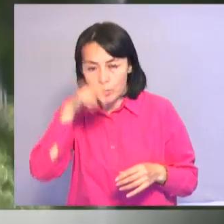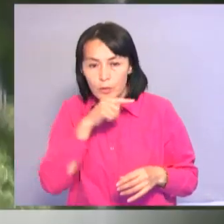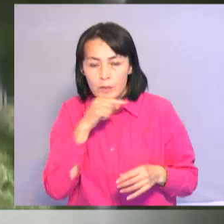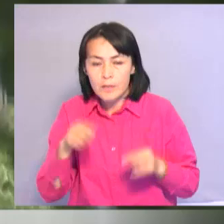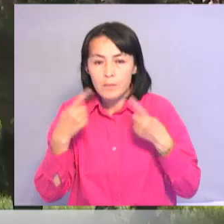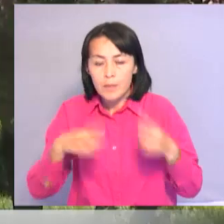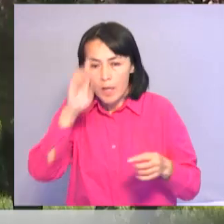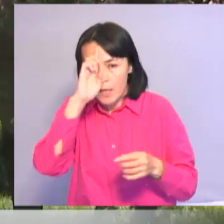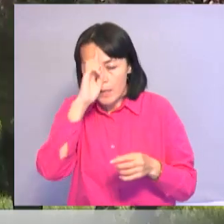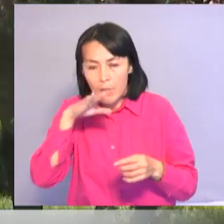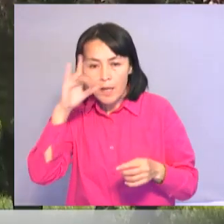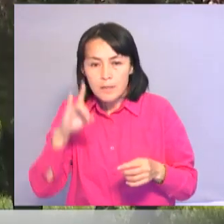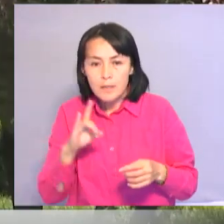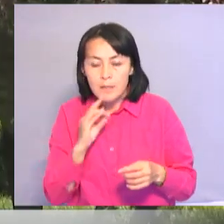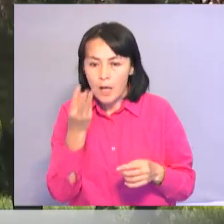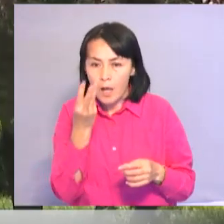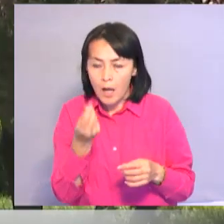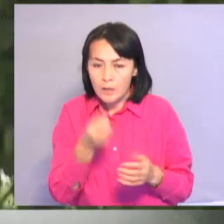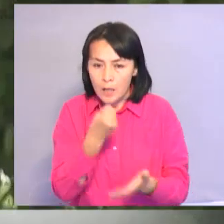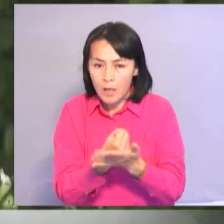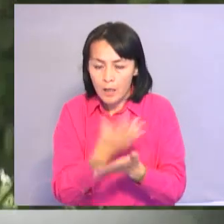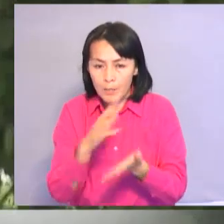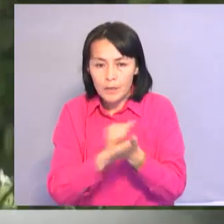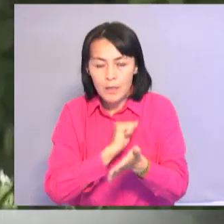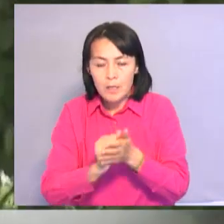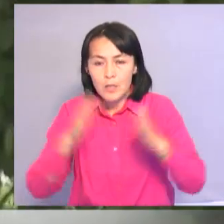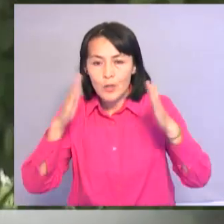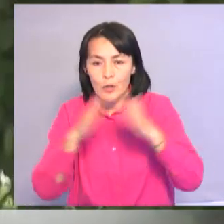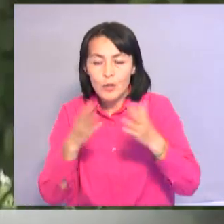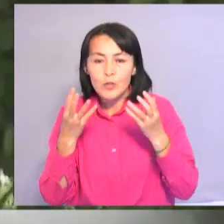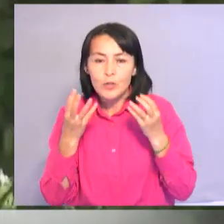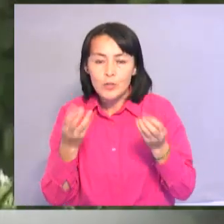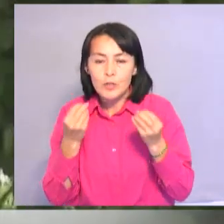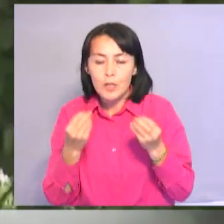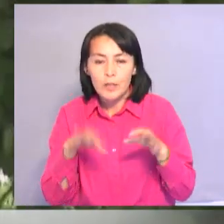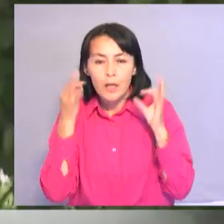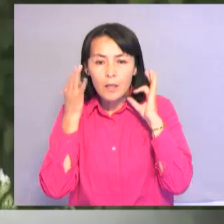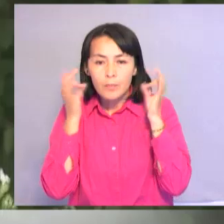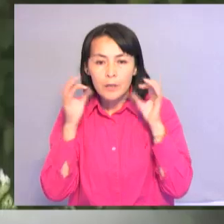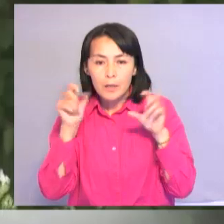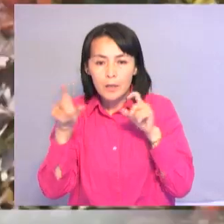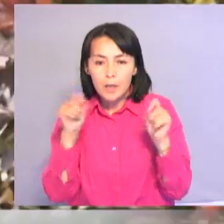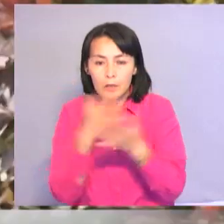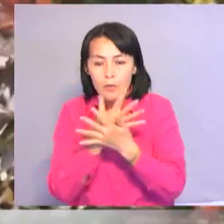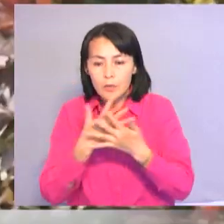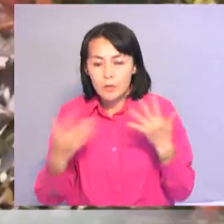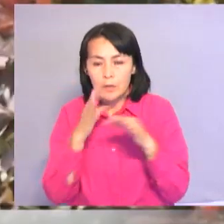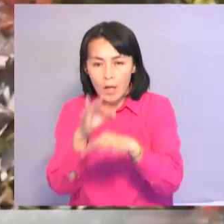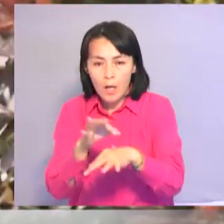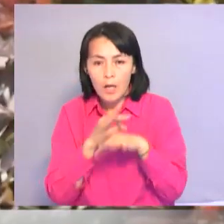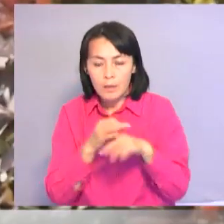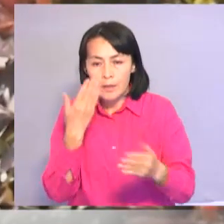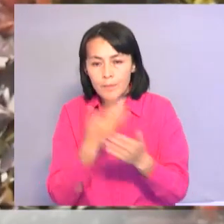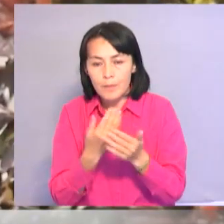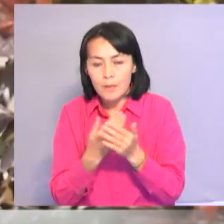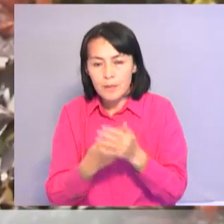және басқа елдерден Қазақстанға ақша, бағалы қағаздар, жылжымайтын мүлік және зергерлік бұйымдар түріндегі активтер алды.